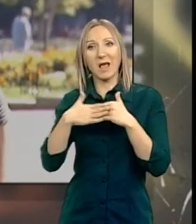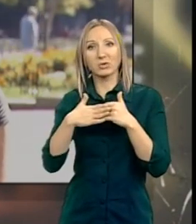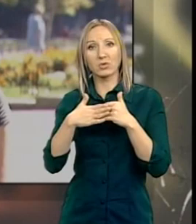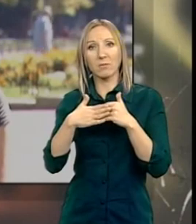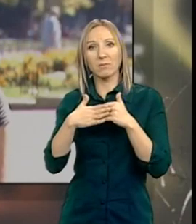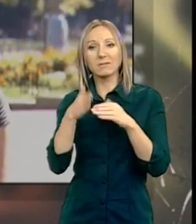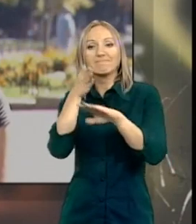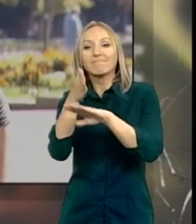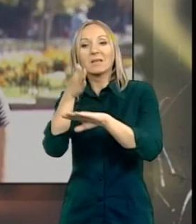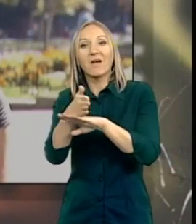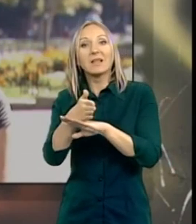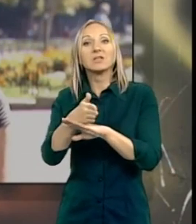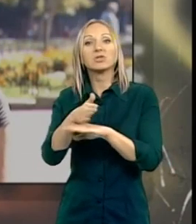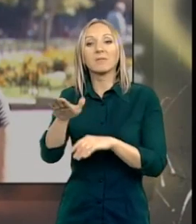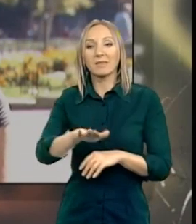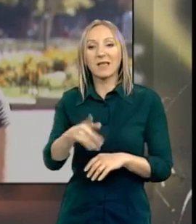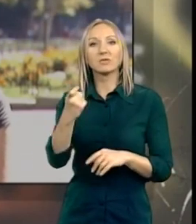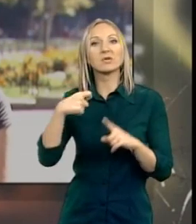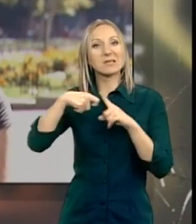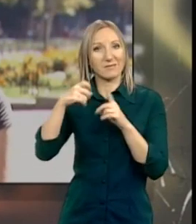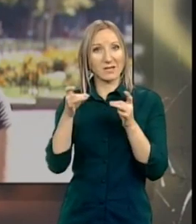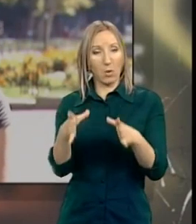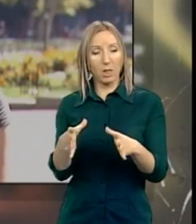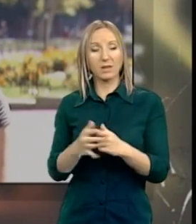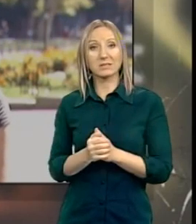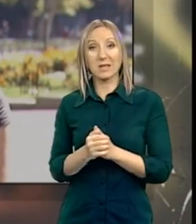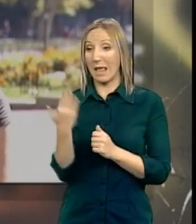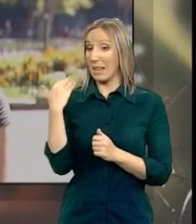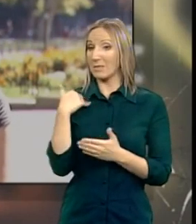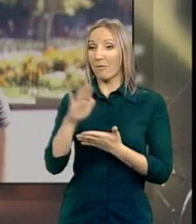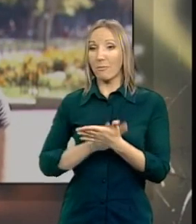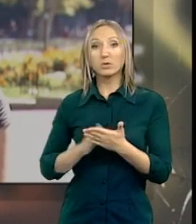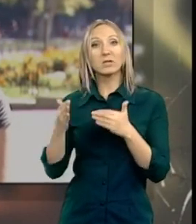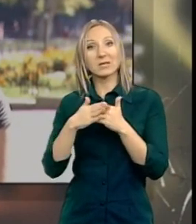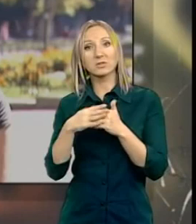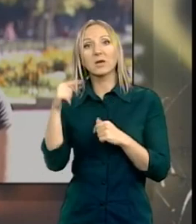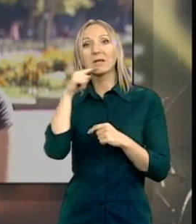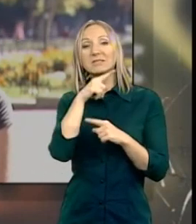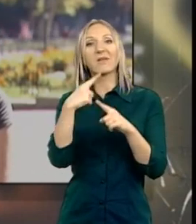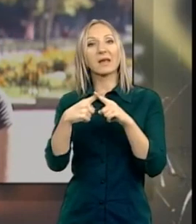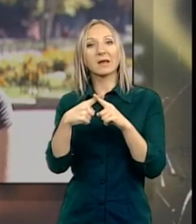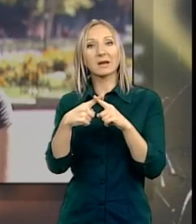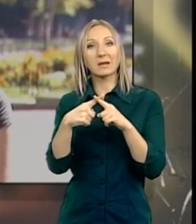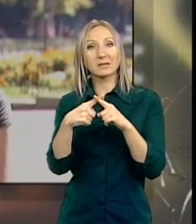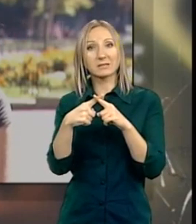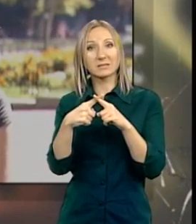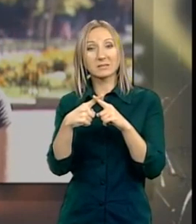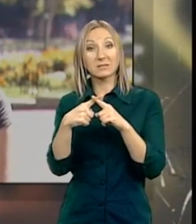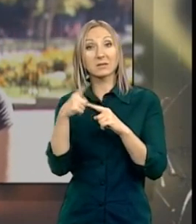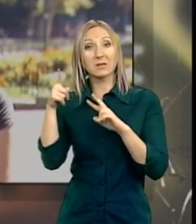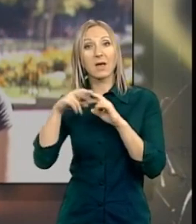za decu iz Krvske ulice, a odnedavno smo počeli i saradnju sa Crvenim krstom Palilula kako bismo uključili što